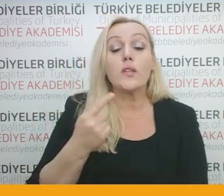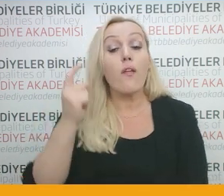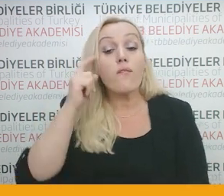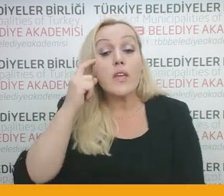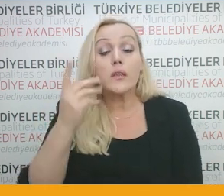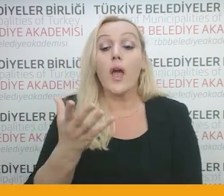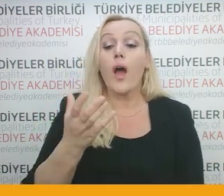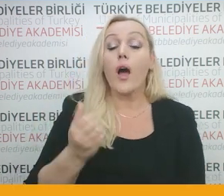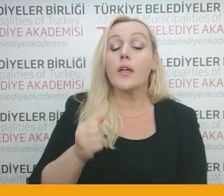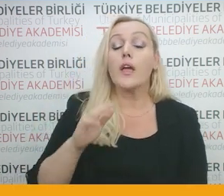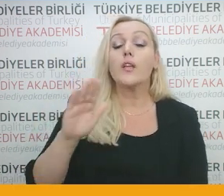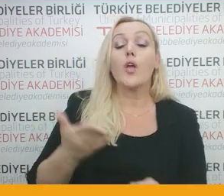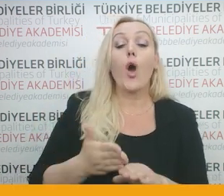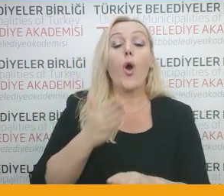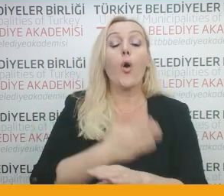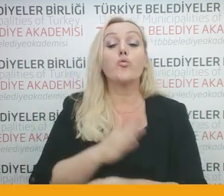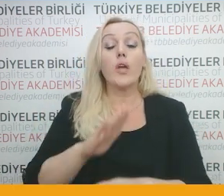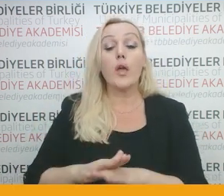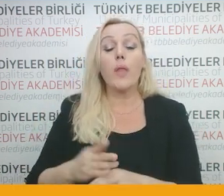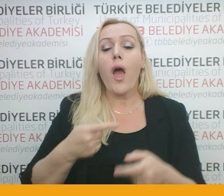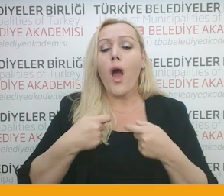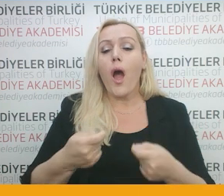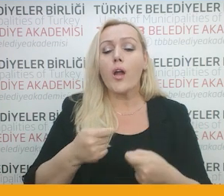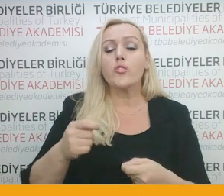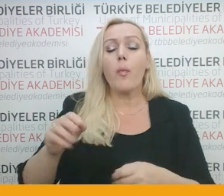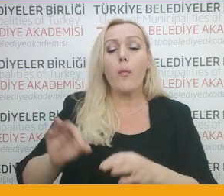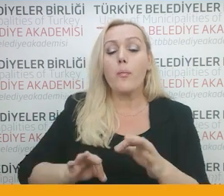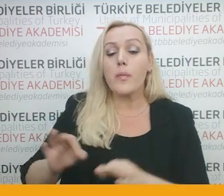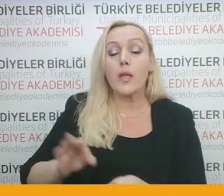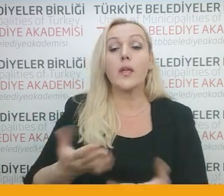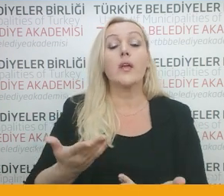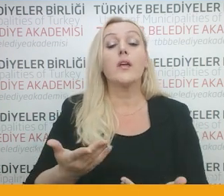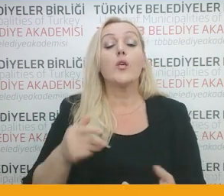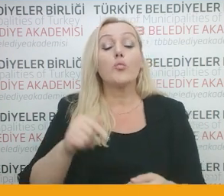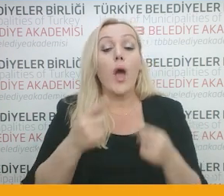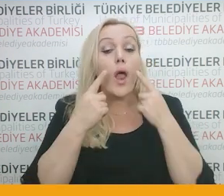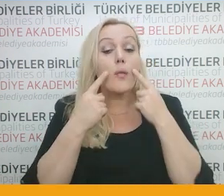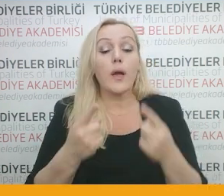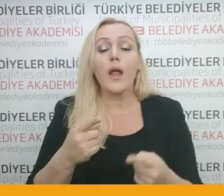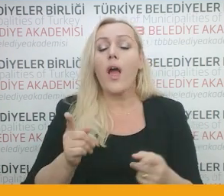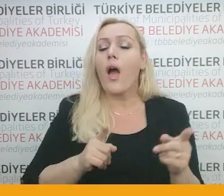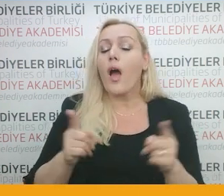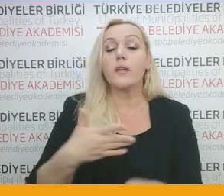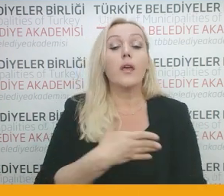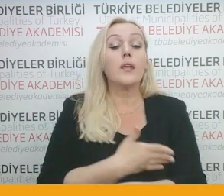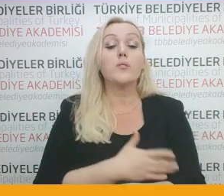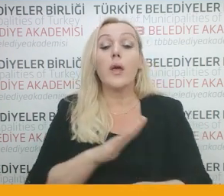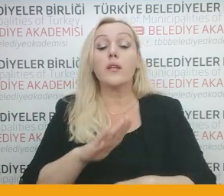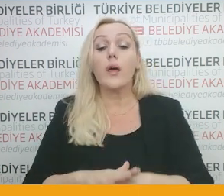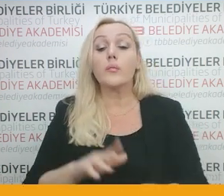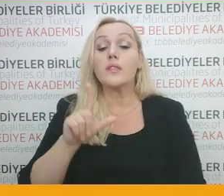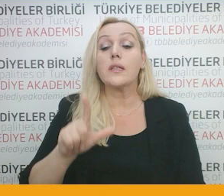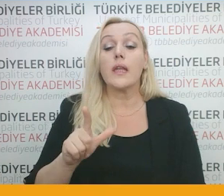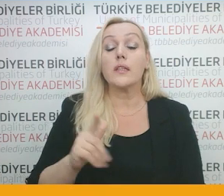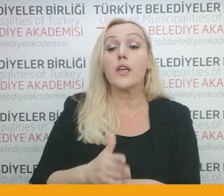bu daha önce yapılan stratejik plan, harcama programı, ayrıntılı harcama programı, finansman programını gözeterek hangi hizmetleri yapılmasına öncelik